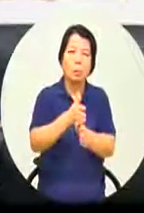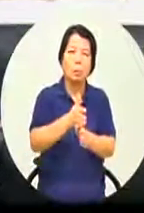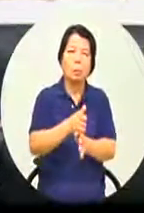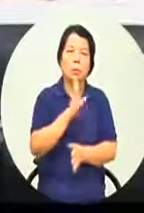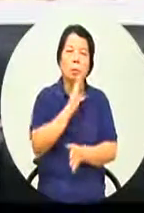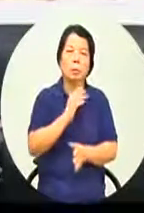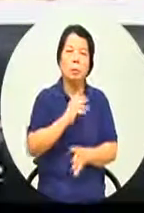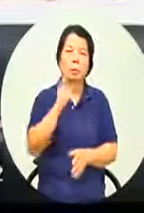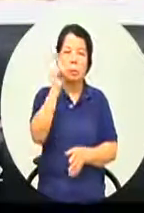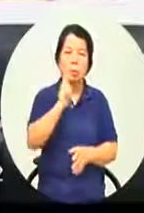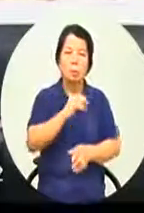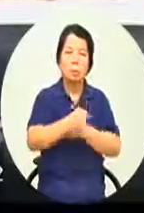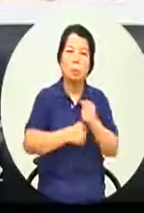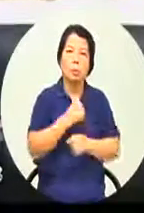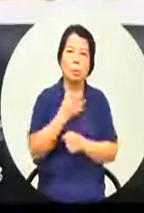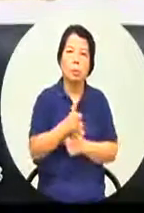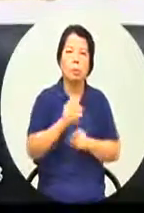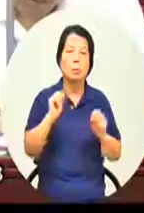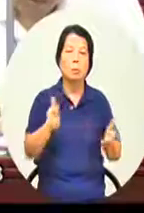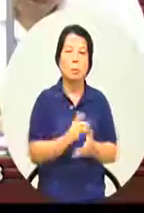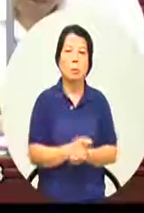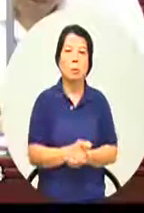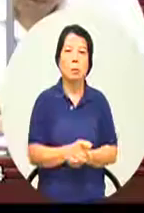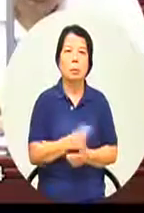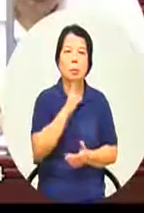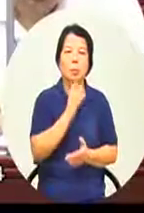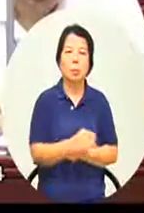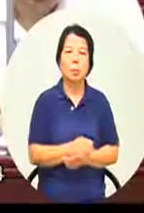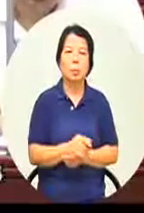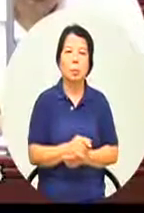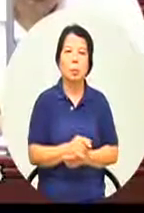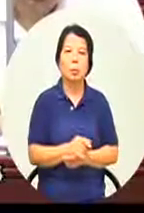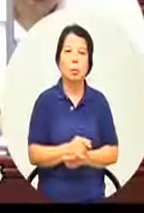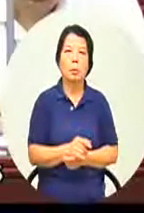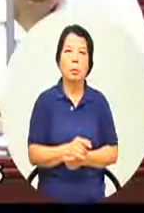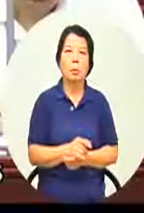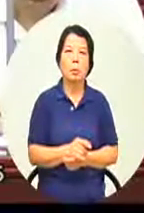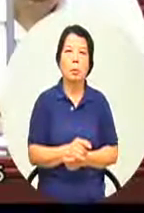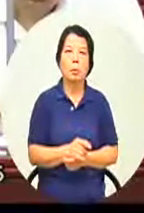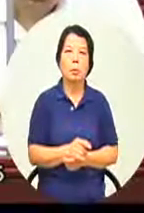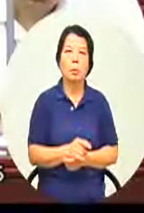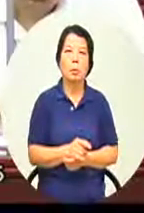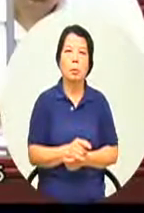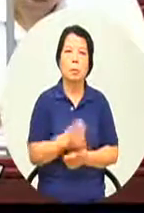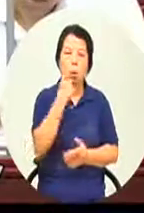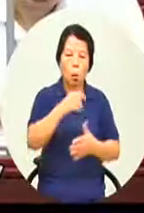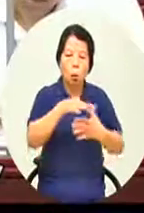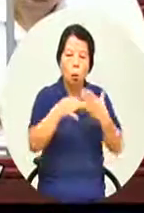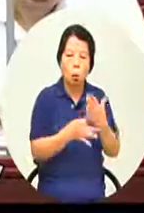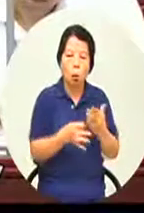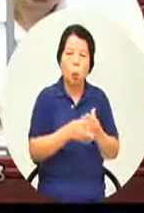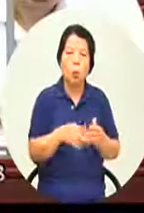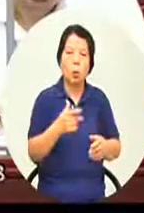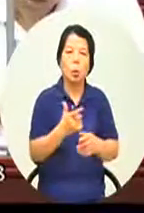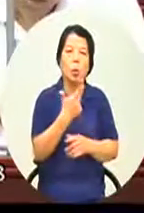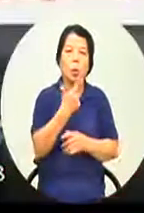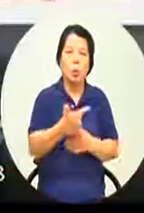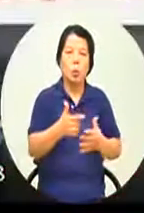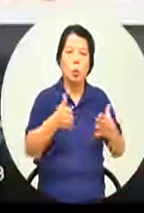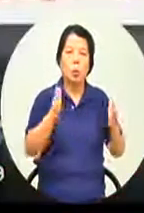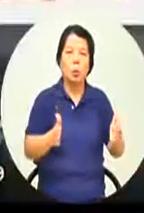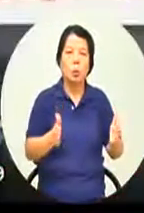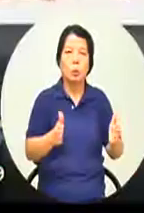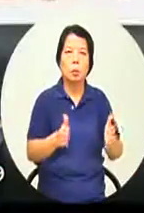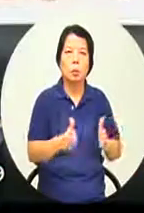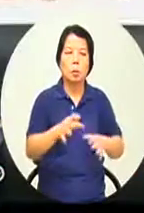动的吗？ 不是。 它是什么样的？ 它是欧规6期环保。 所以它是要利用什么样的方式能够